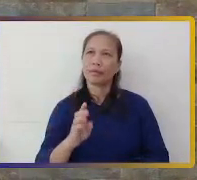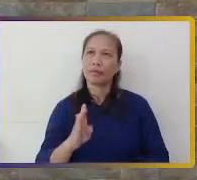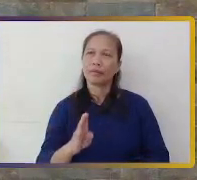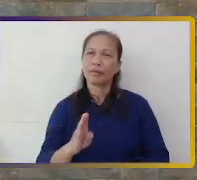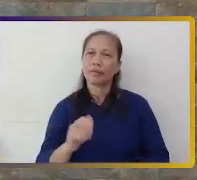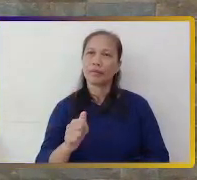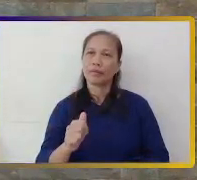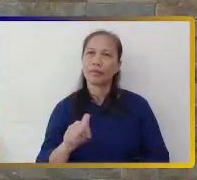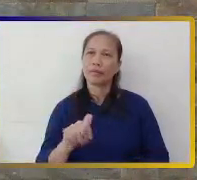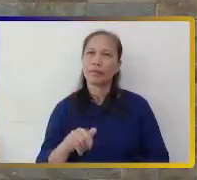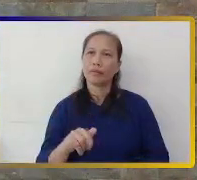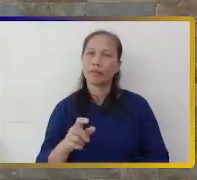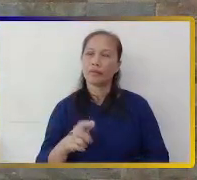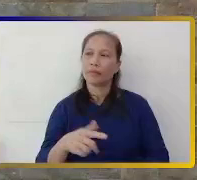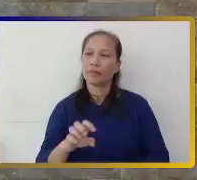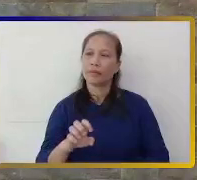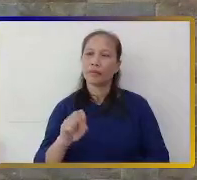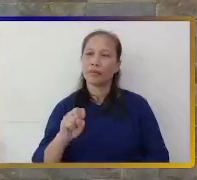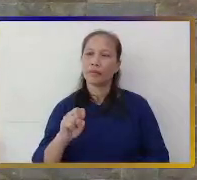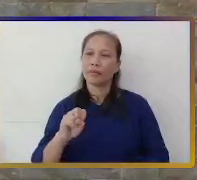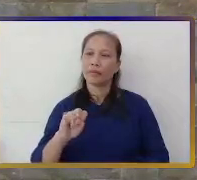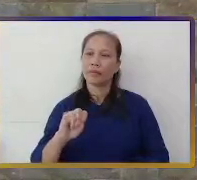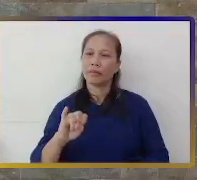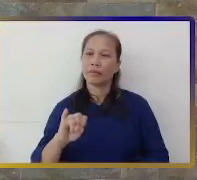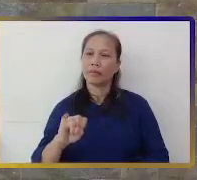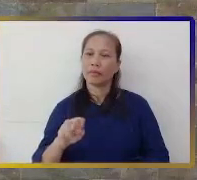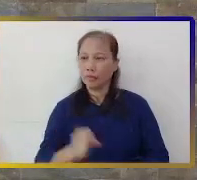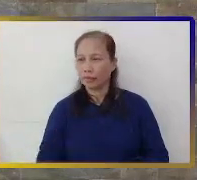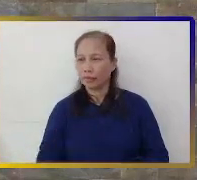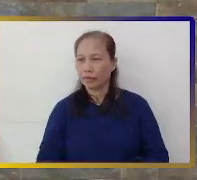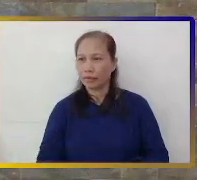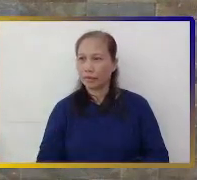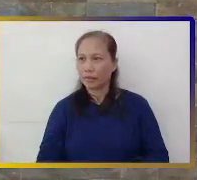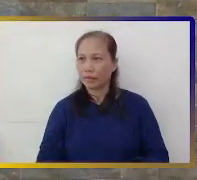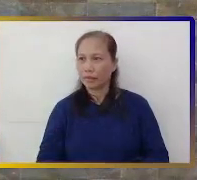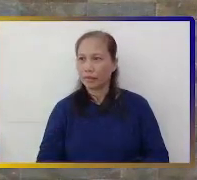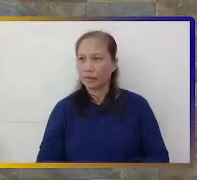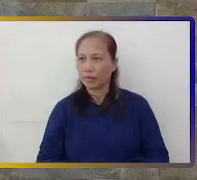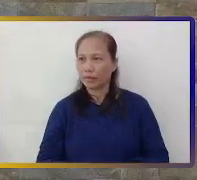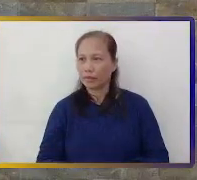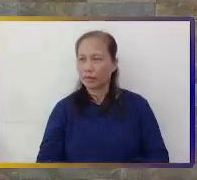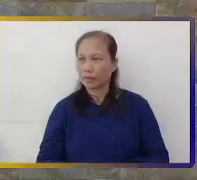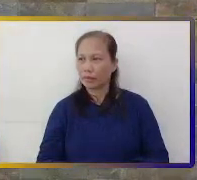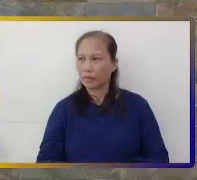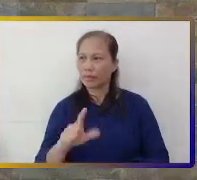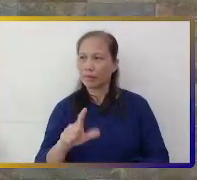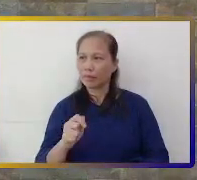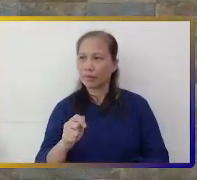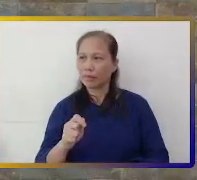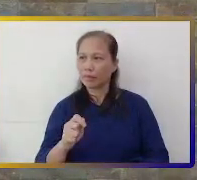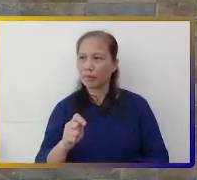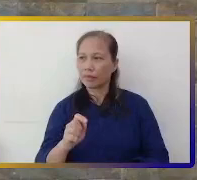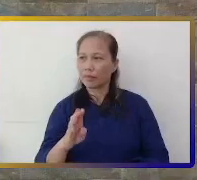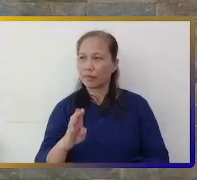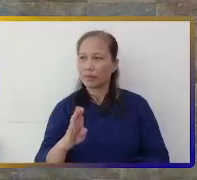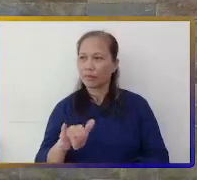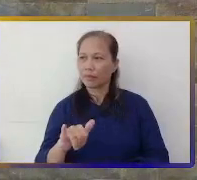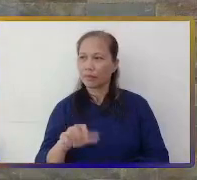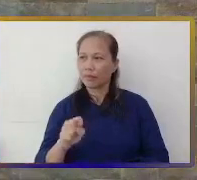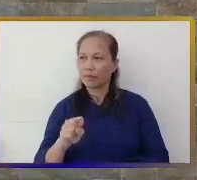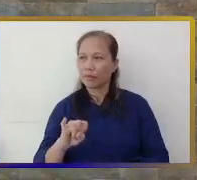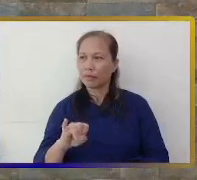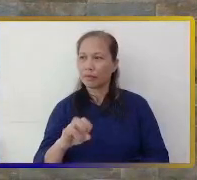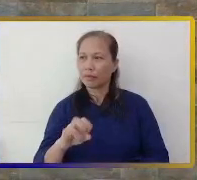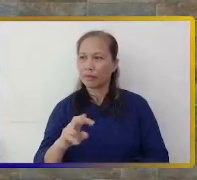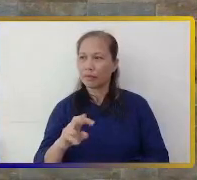brans the Henri and next the albances yyung mga albances na binanggit ko po sa inyo Last Time Sila po